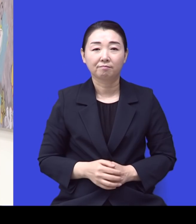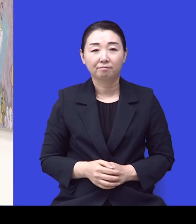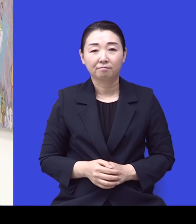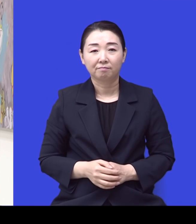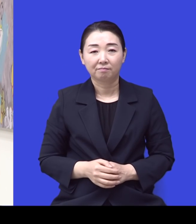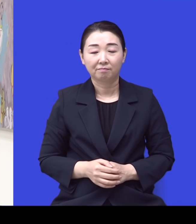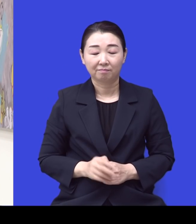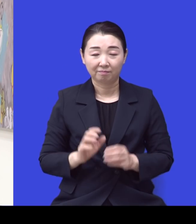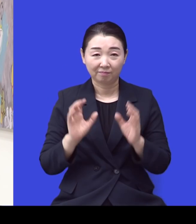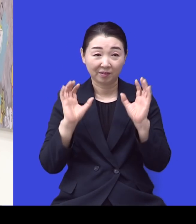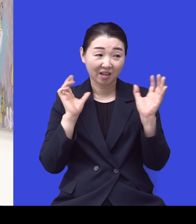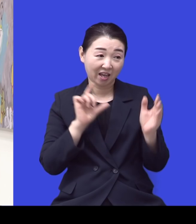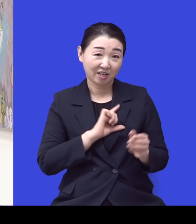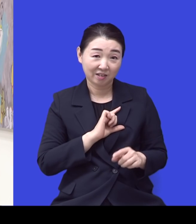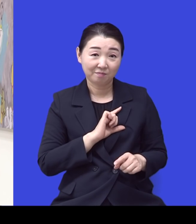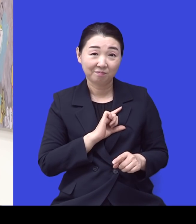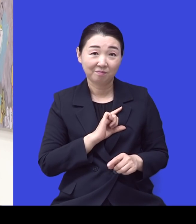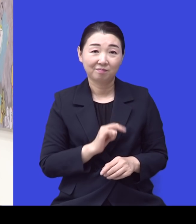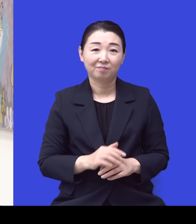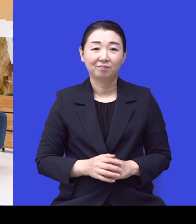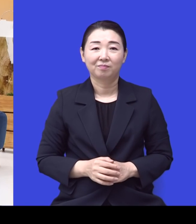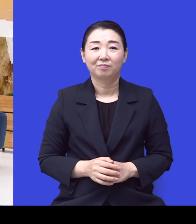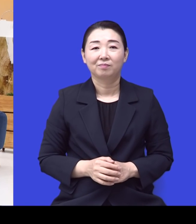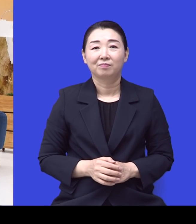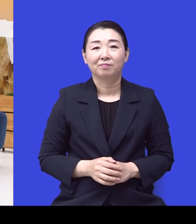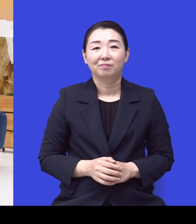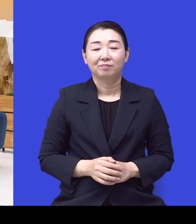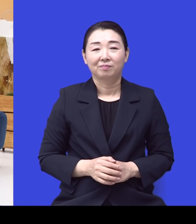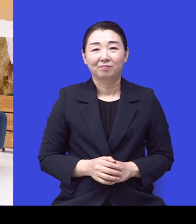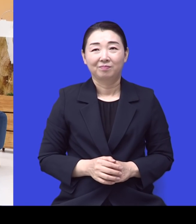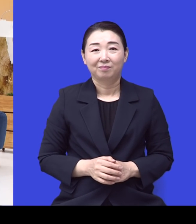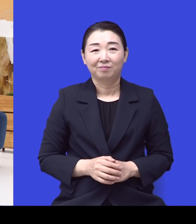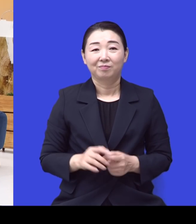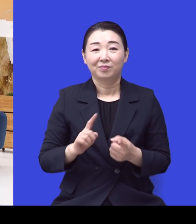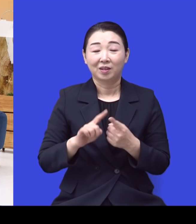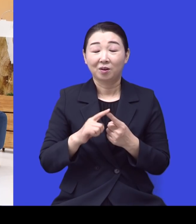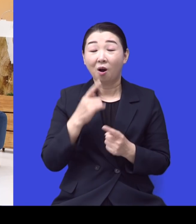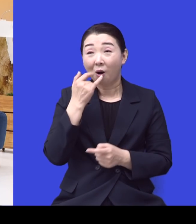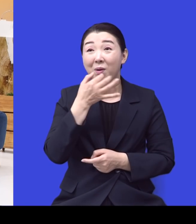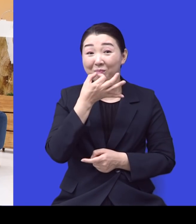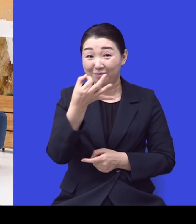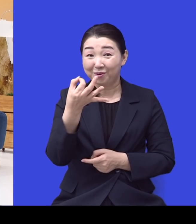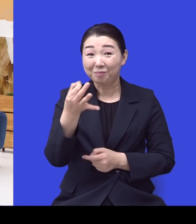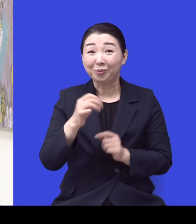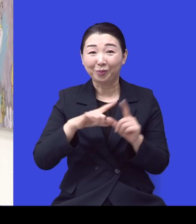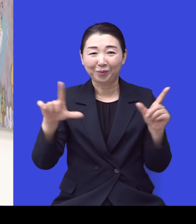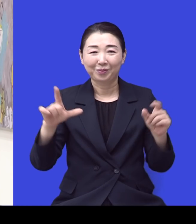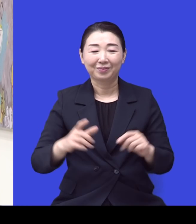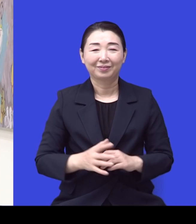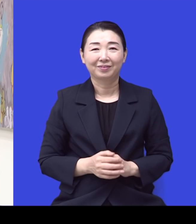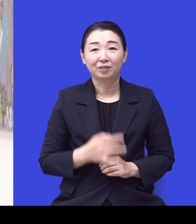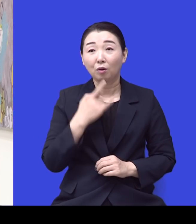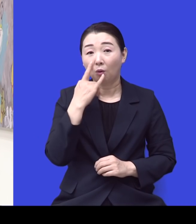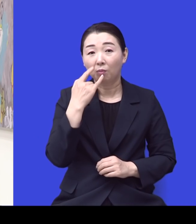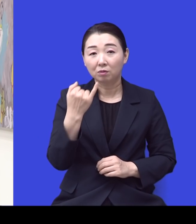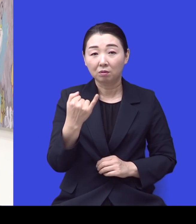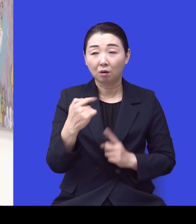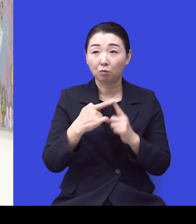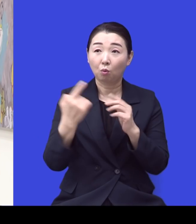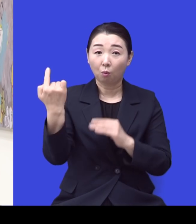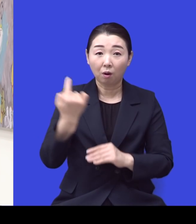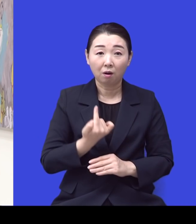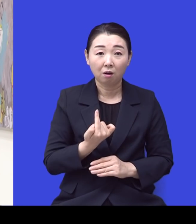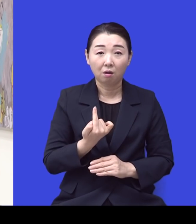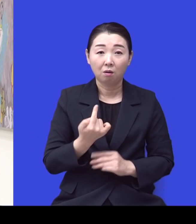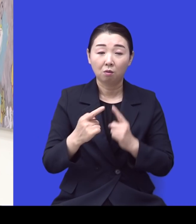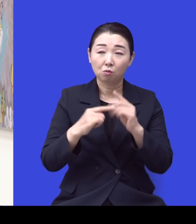아이 이름이 이제 그 아이 이름을 따서 이제 엄마를 부르잖아요. 예, 그 누구 엄마? 어머니가 그 어머니가 교회 나온 거예요.